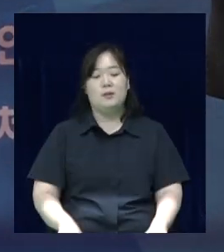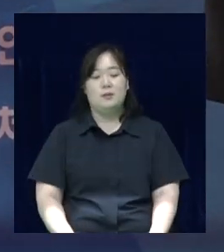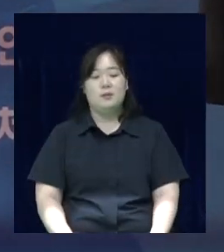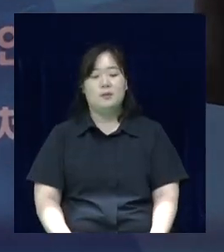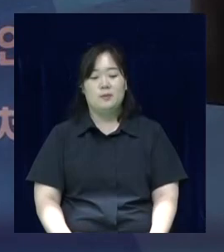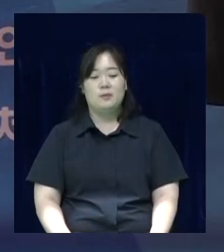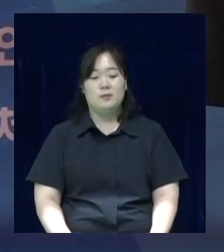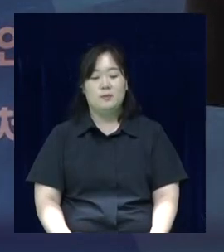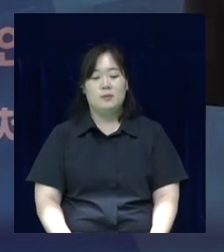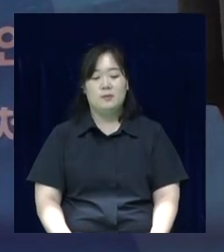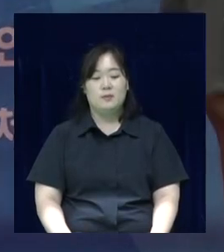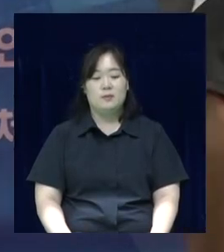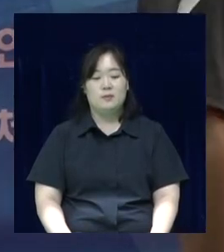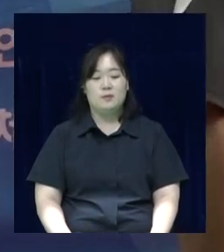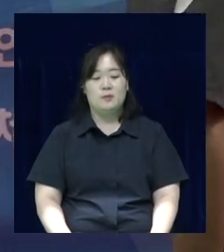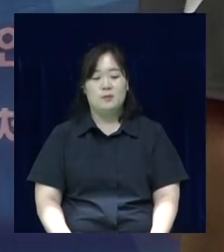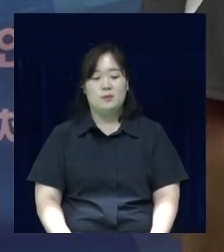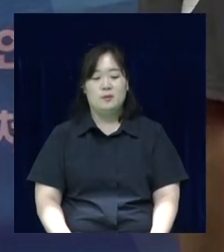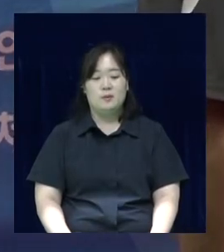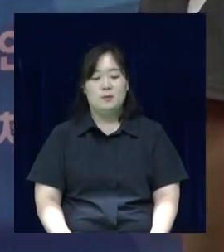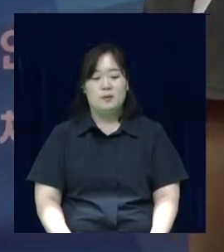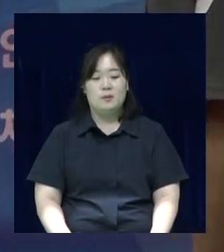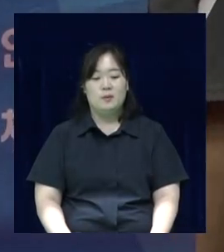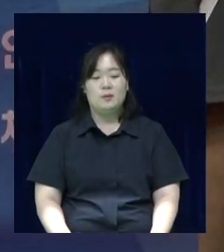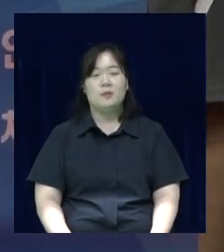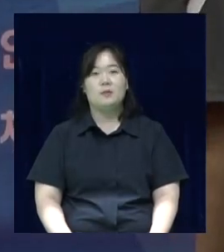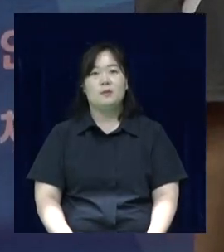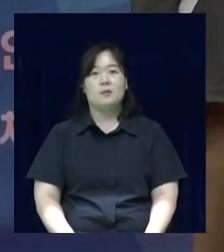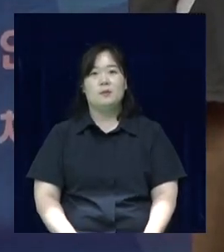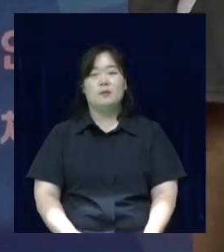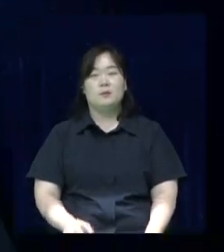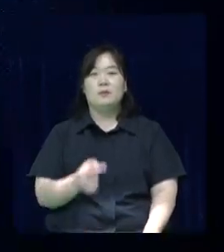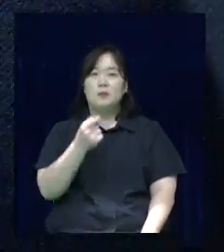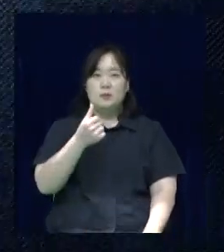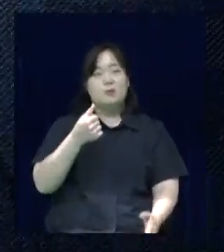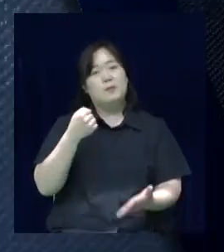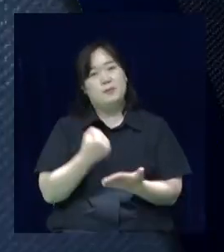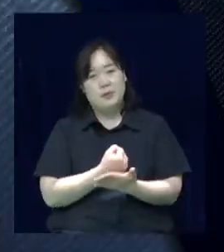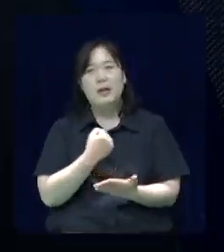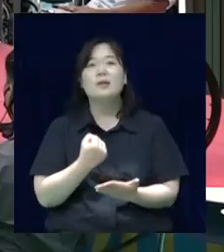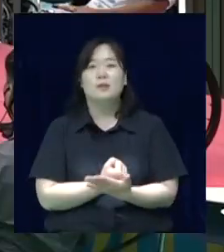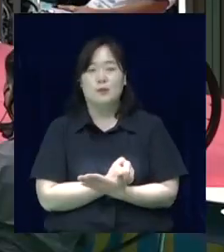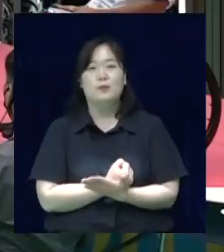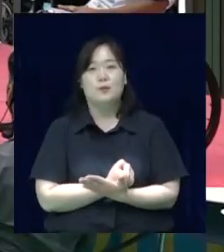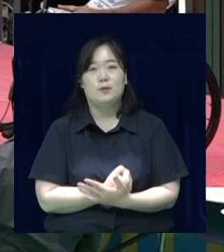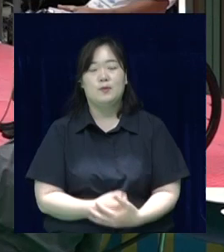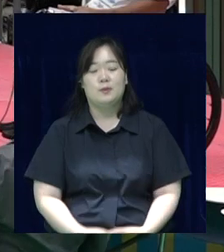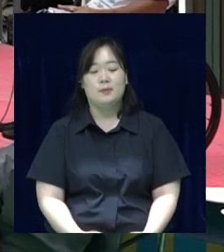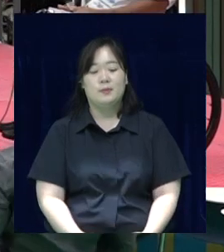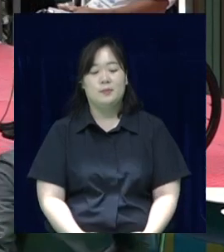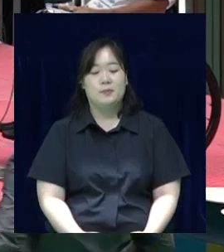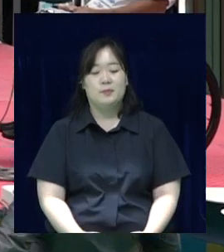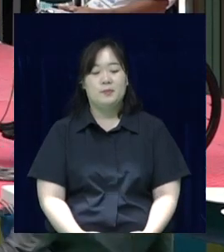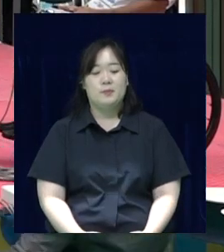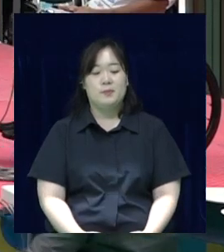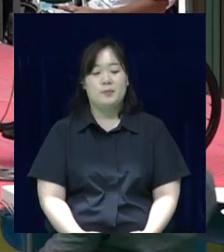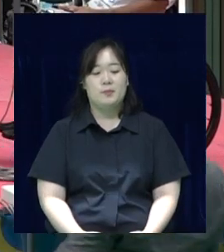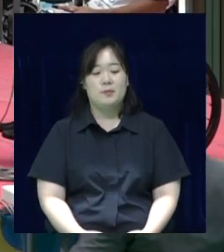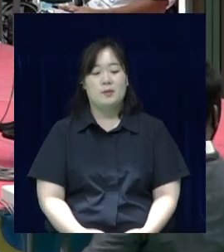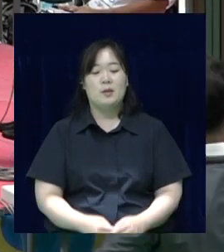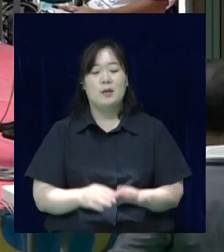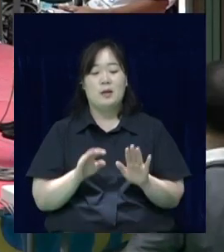이 과정 이후에 네, 팔도 기울어지고. 그렇죠. 예. 자, 좀 아쉬웠던 부분들이 있었습니다. 이렇게 되면서 서진곤